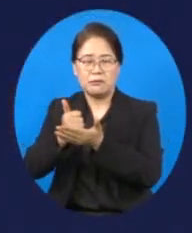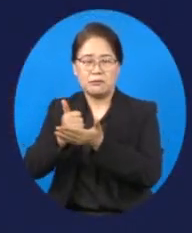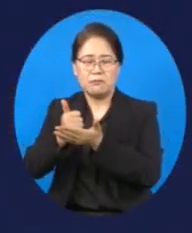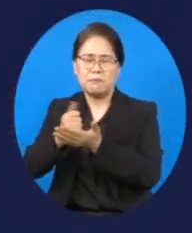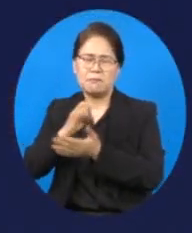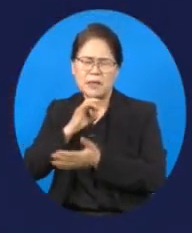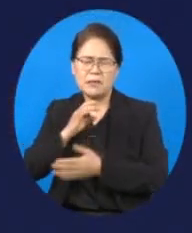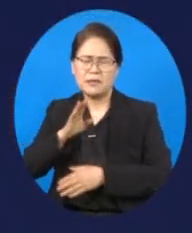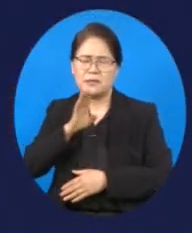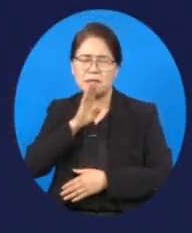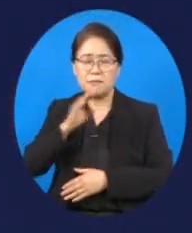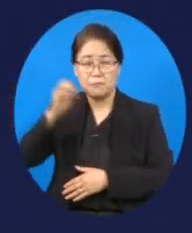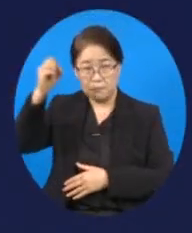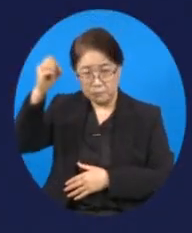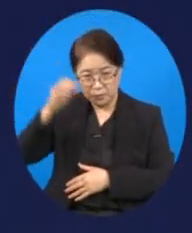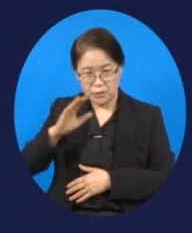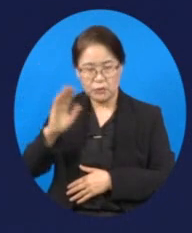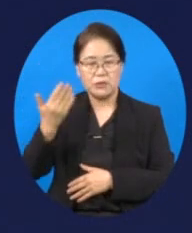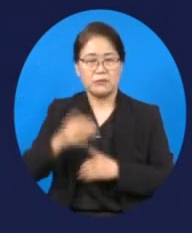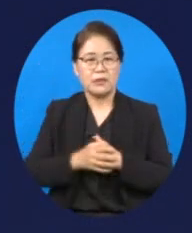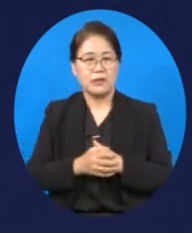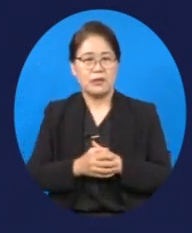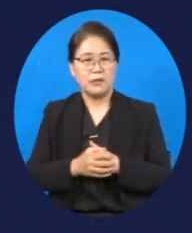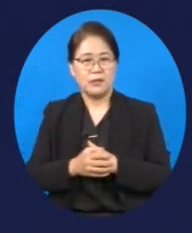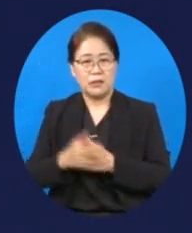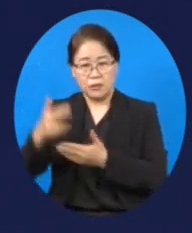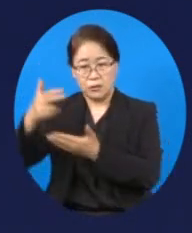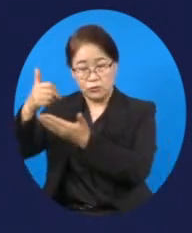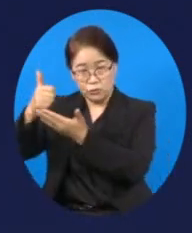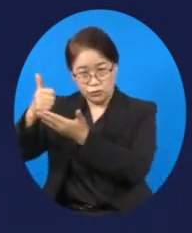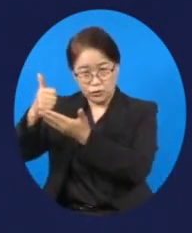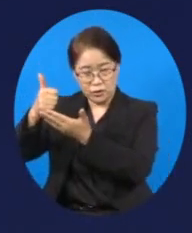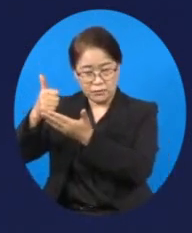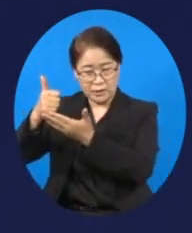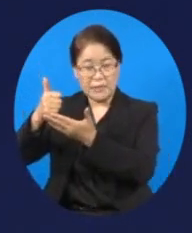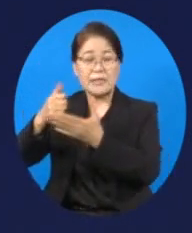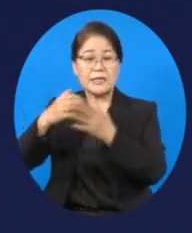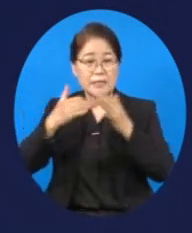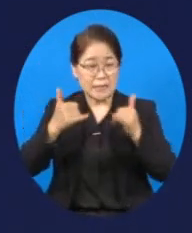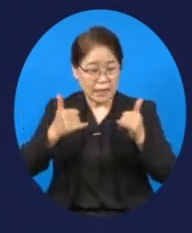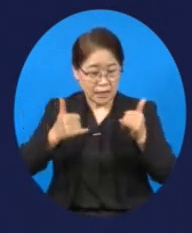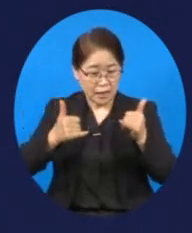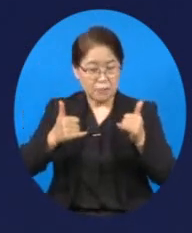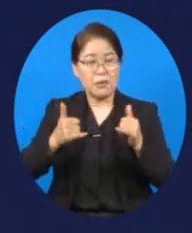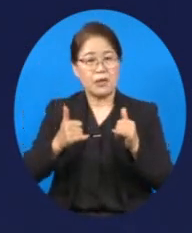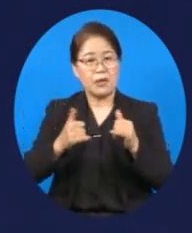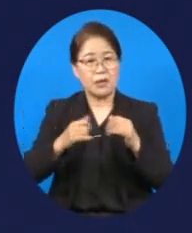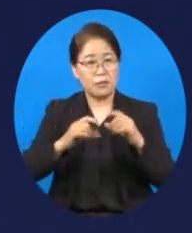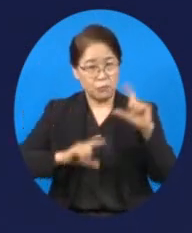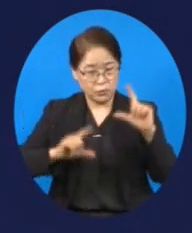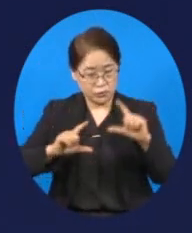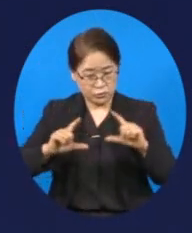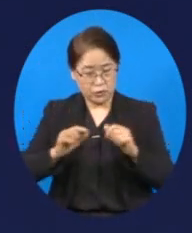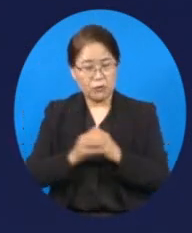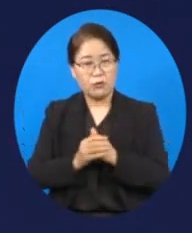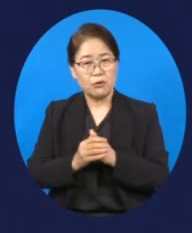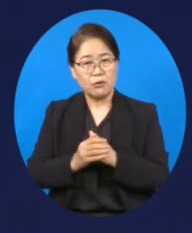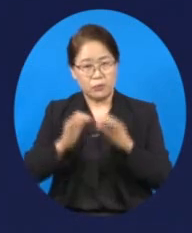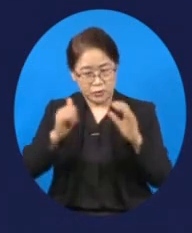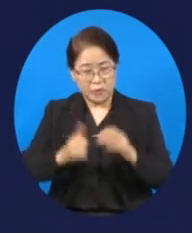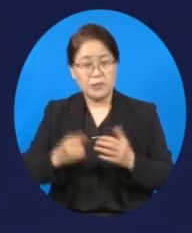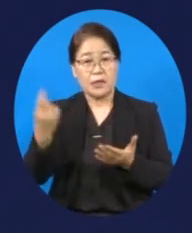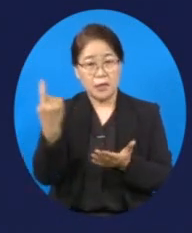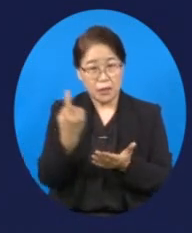빛이십니다 그런데 참 빛 되신 주님이 인간의 몸을 입고이 세상에 오신 것입니다